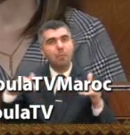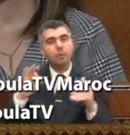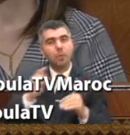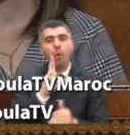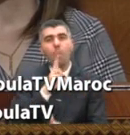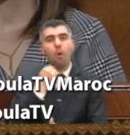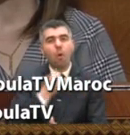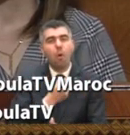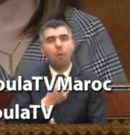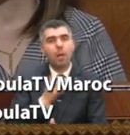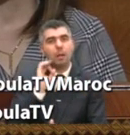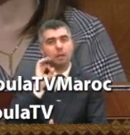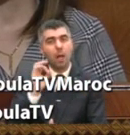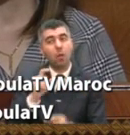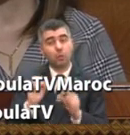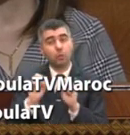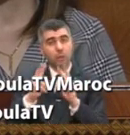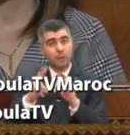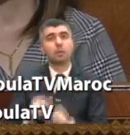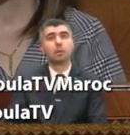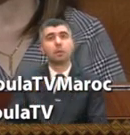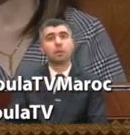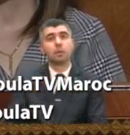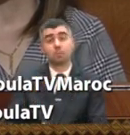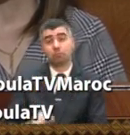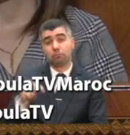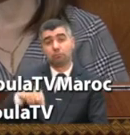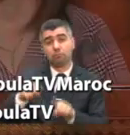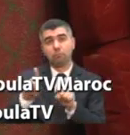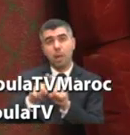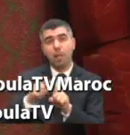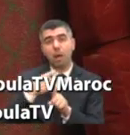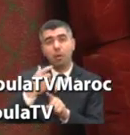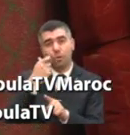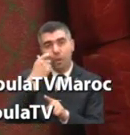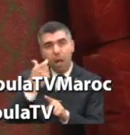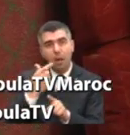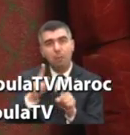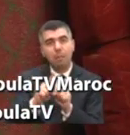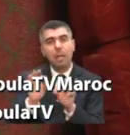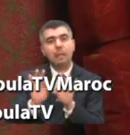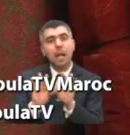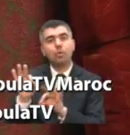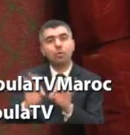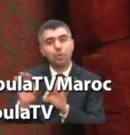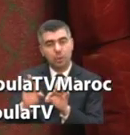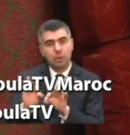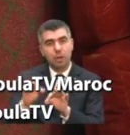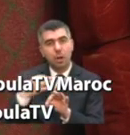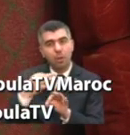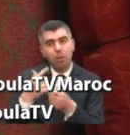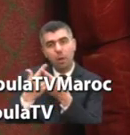تحمل مسؤوليتها أنها تفرج على هذا القانون الإطار، لأنه فعلا راهين أنه يحقق لنا الأهداف ديال الرؤية الاستراتيجية اللي جاء